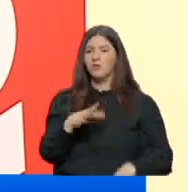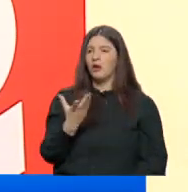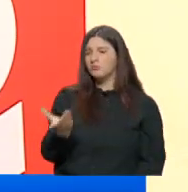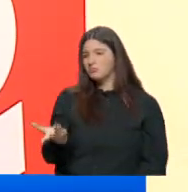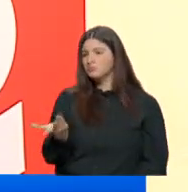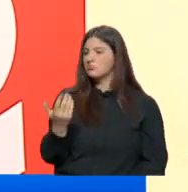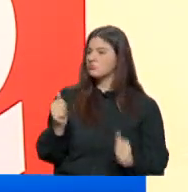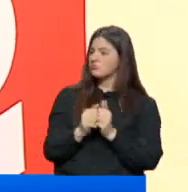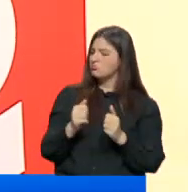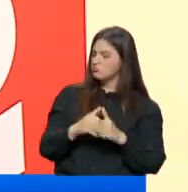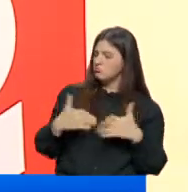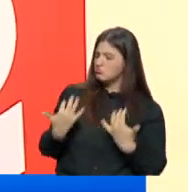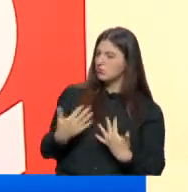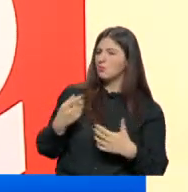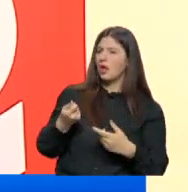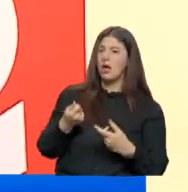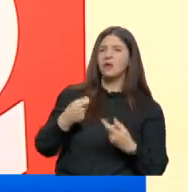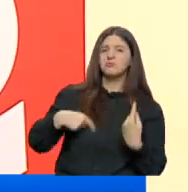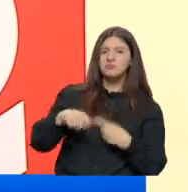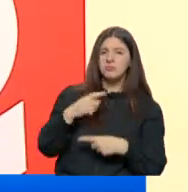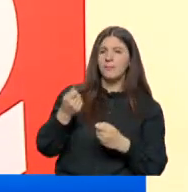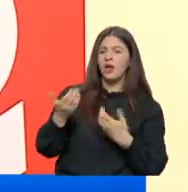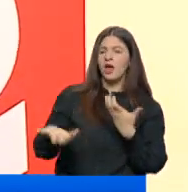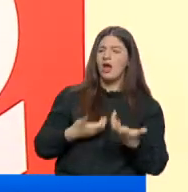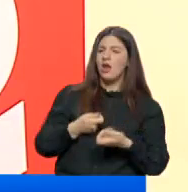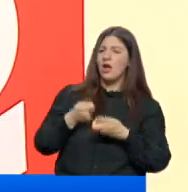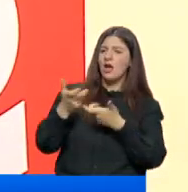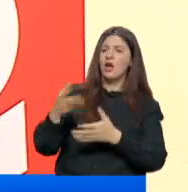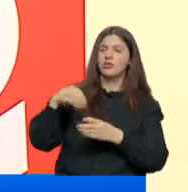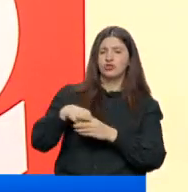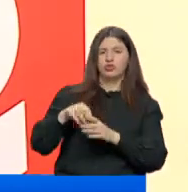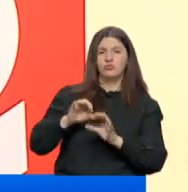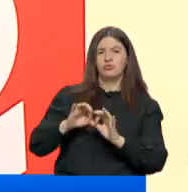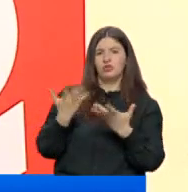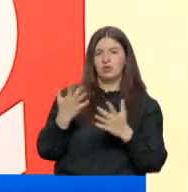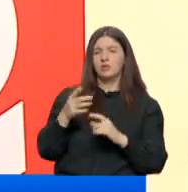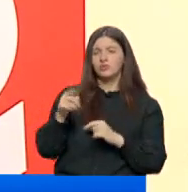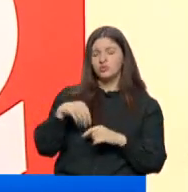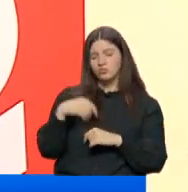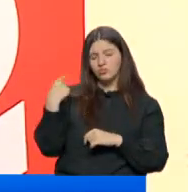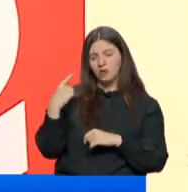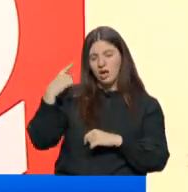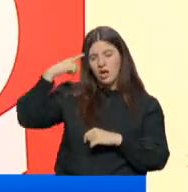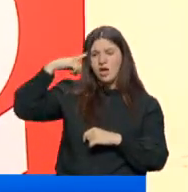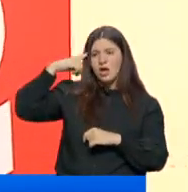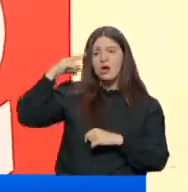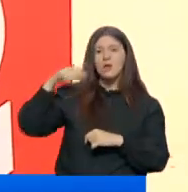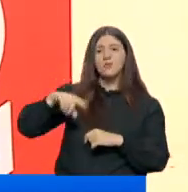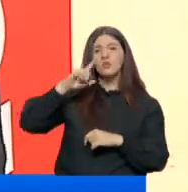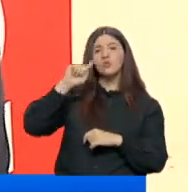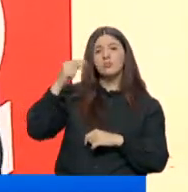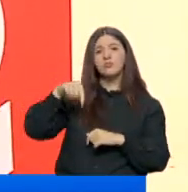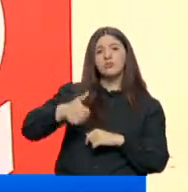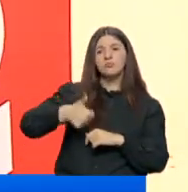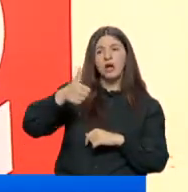da yandaşlara, sermayedarlara kaynak aktarmak için çözersiniz. Ve bunun üzerine düşünürken bir anda aklıma geldi. Bu hükümet,